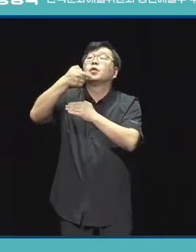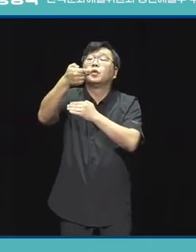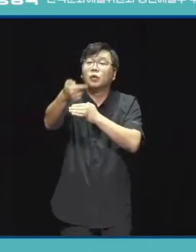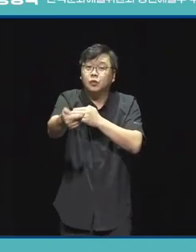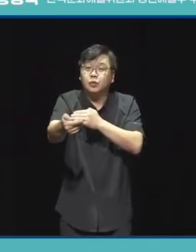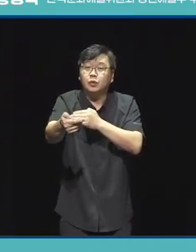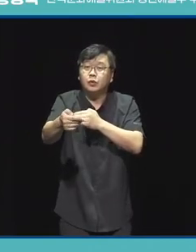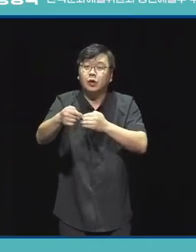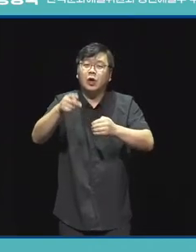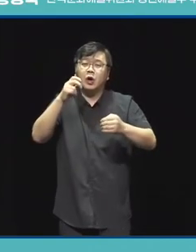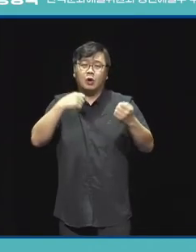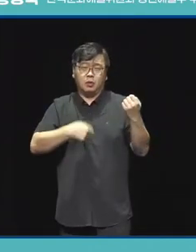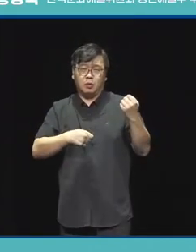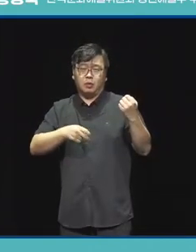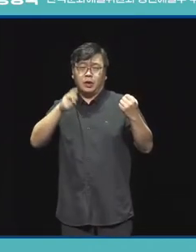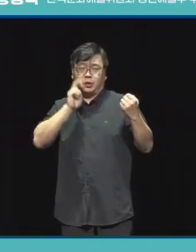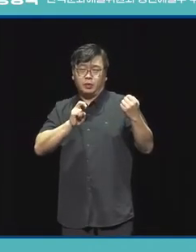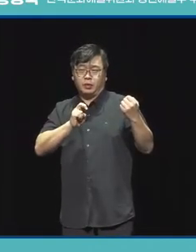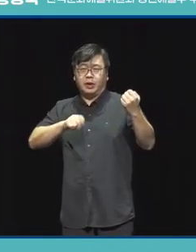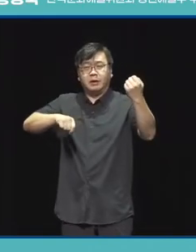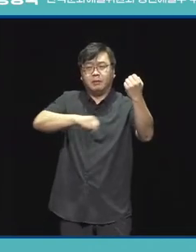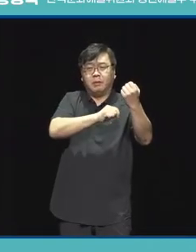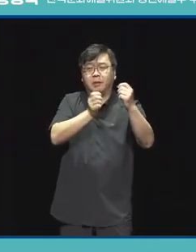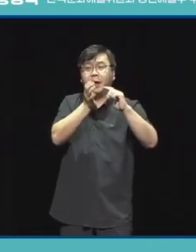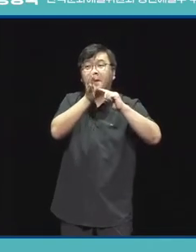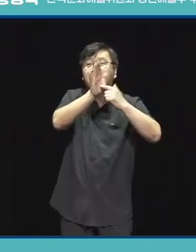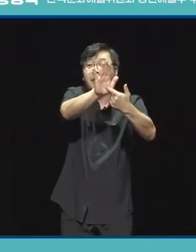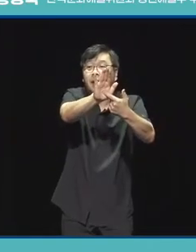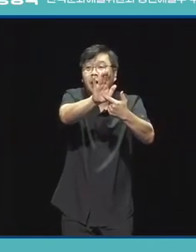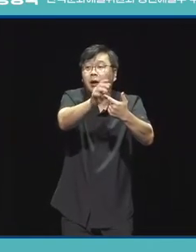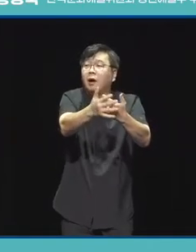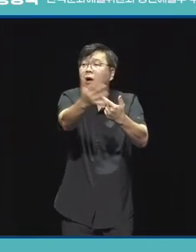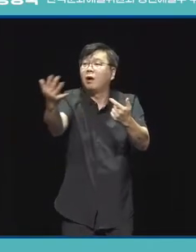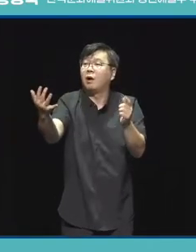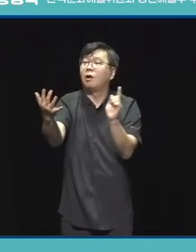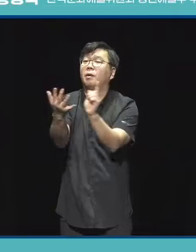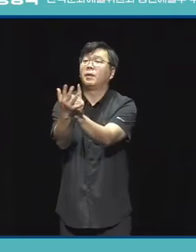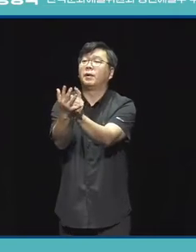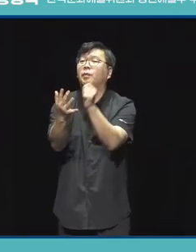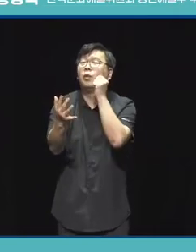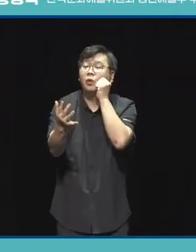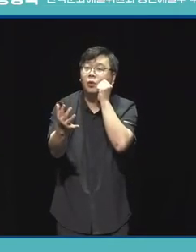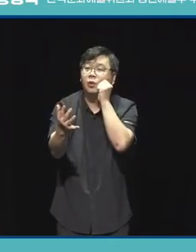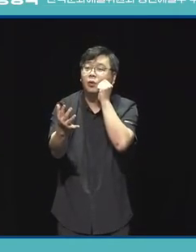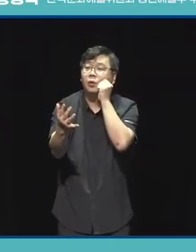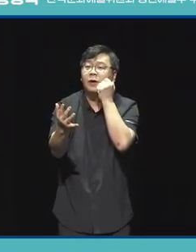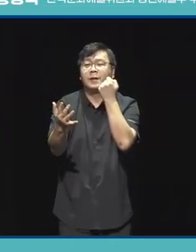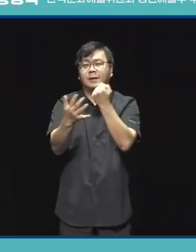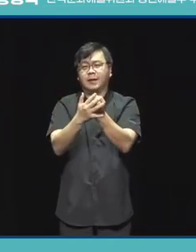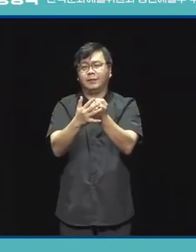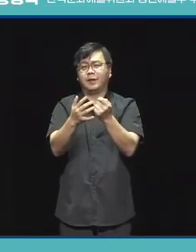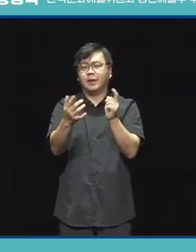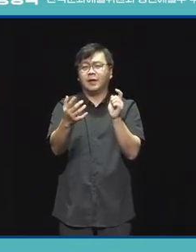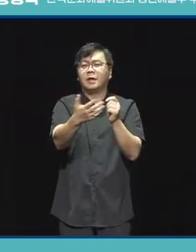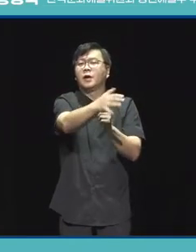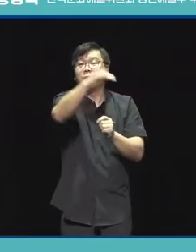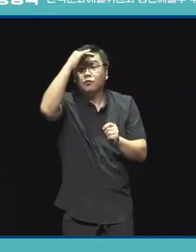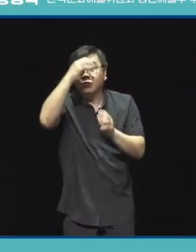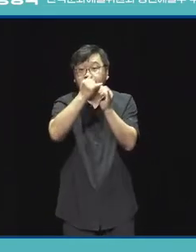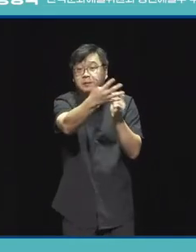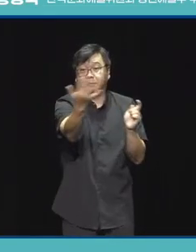공연들이 재현되거나 공연화되어져서 많은 관객들을 만나지 못하는 점들을 고려해서 만들어진 사업들입니다